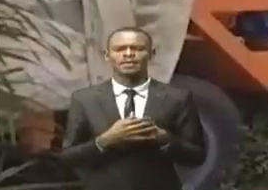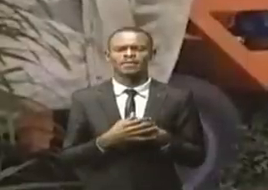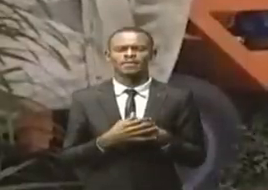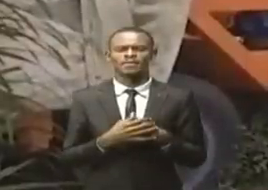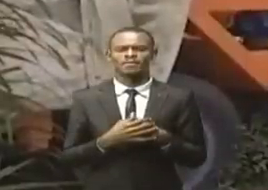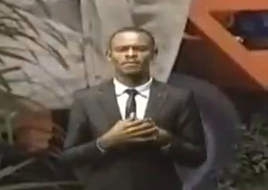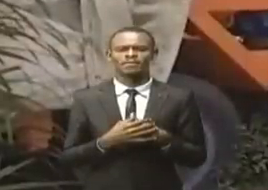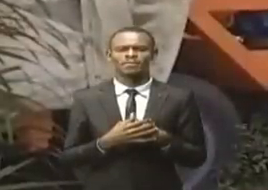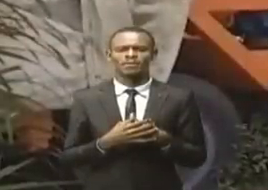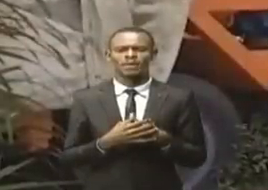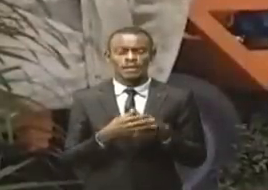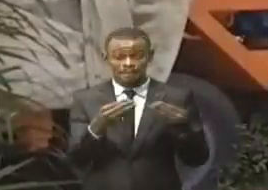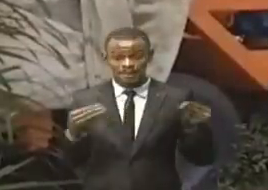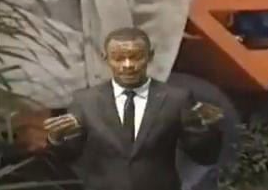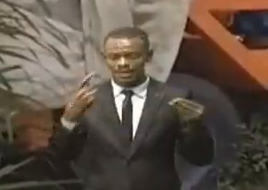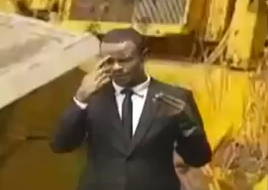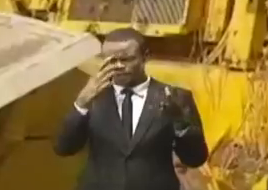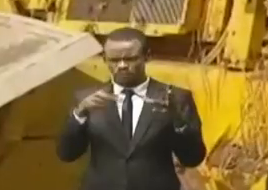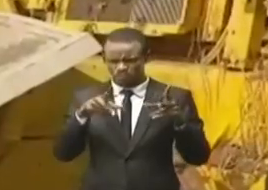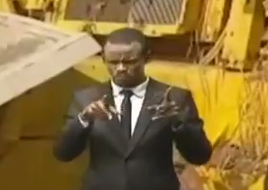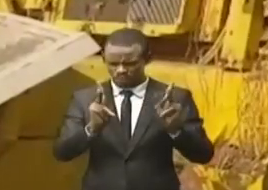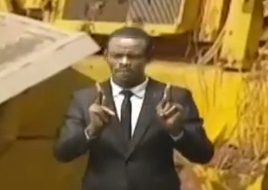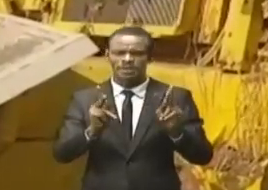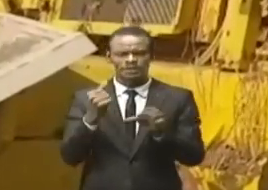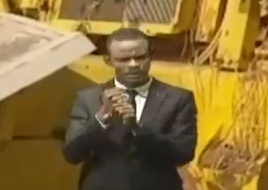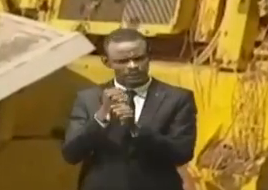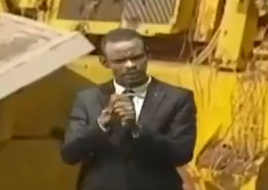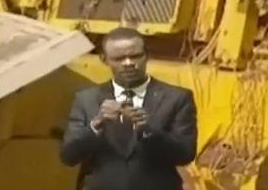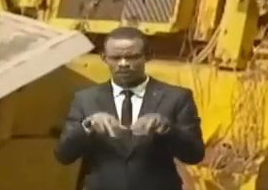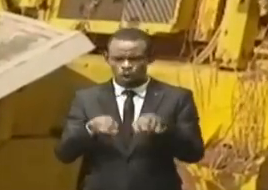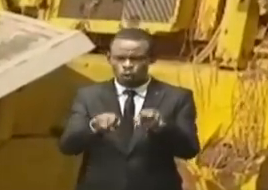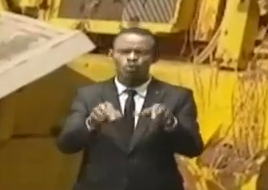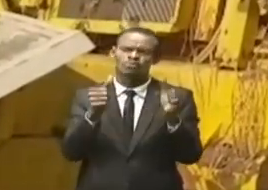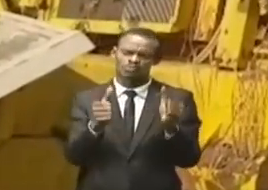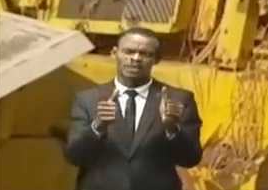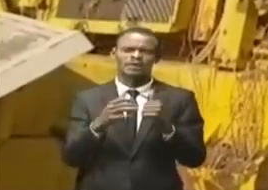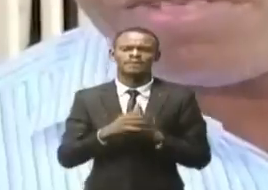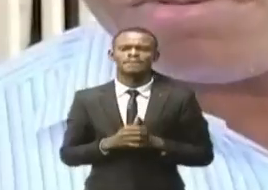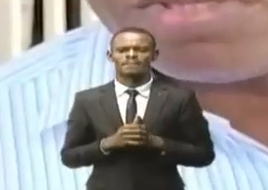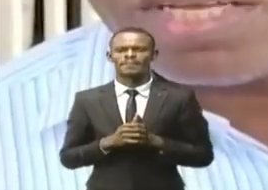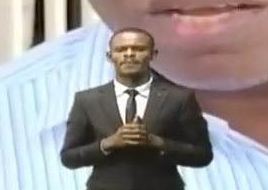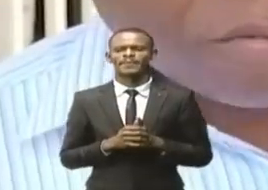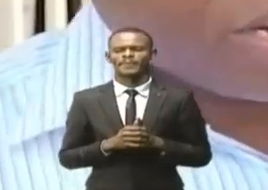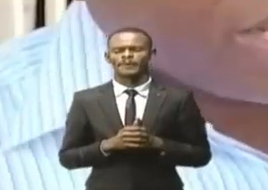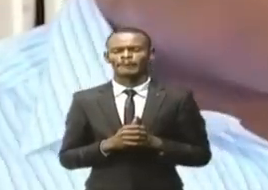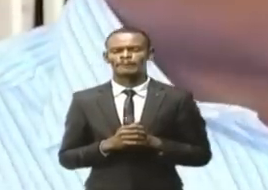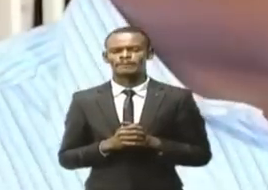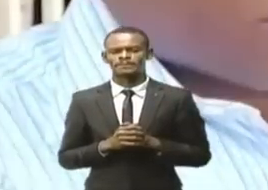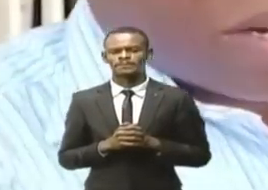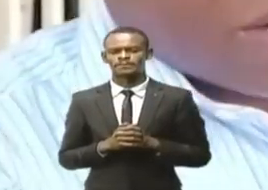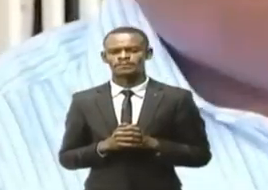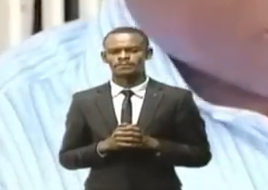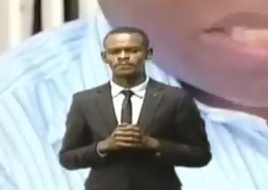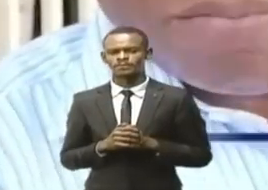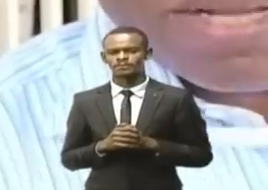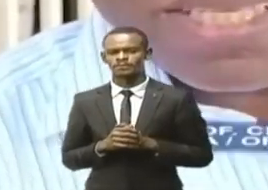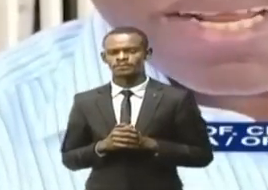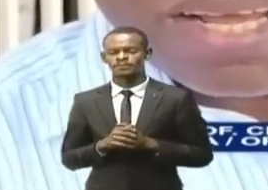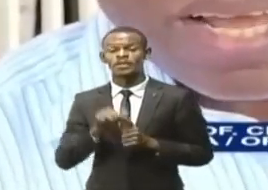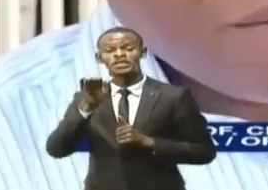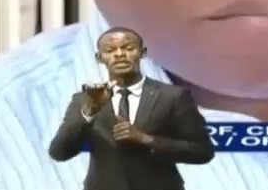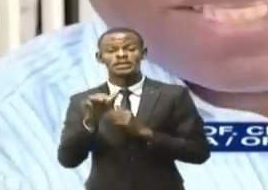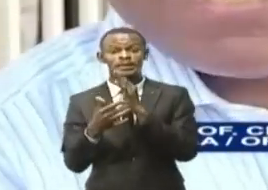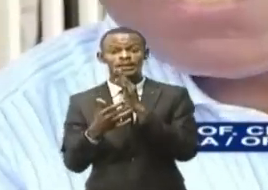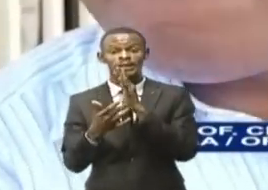territoire national. Réalité vécue par les professeurs Sélé et Koto Ambujimaï. Vous regardez aussi l'état des